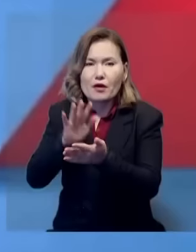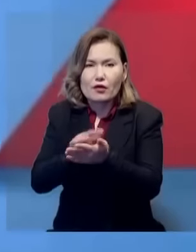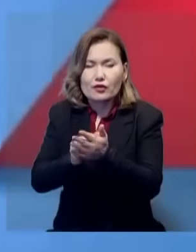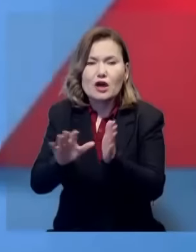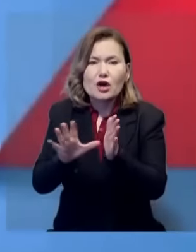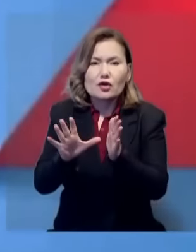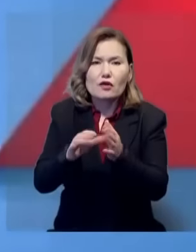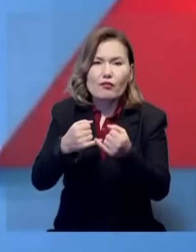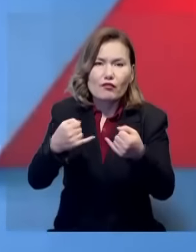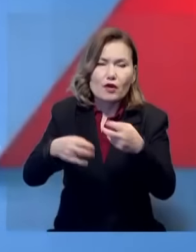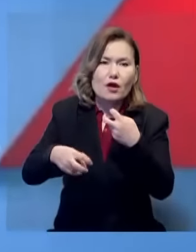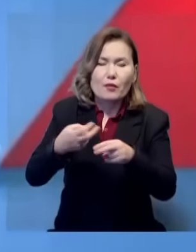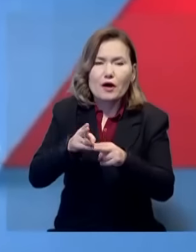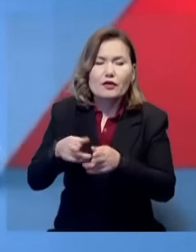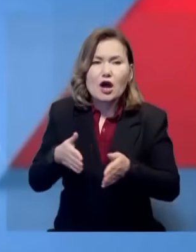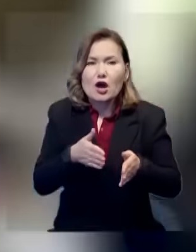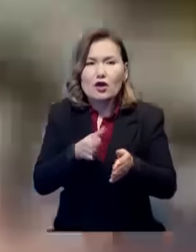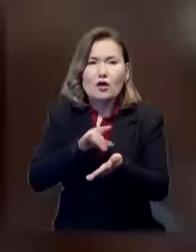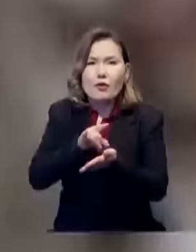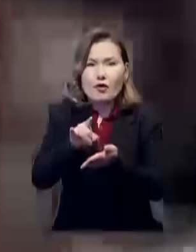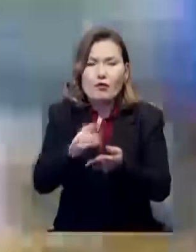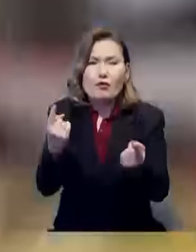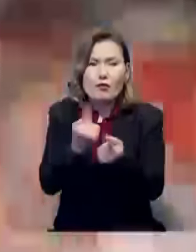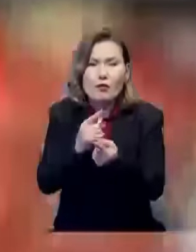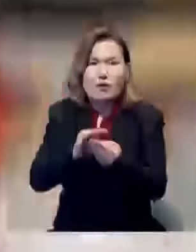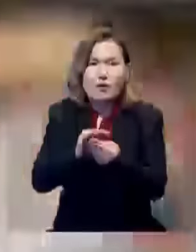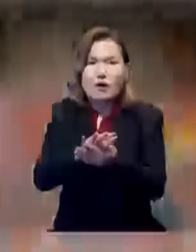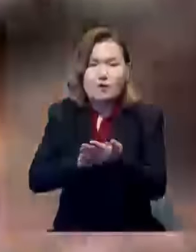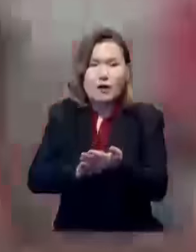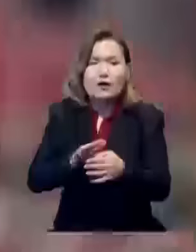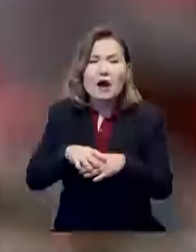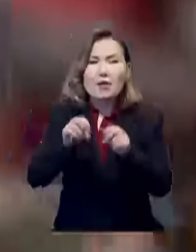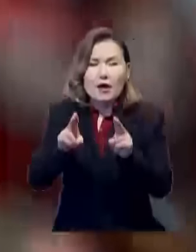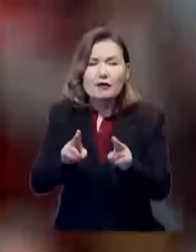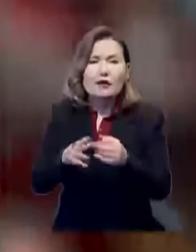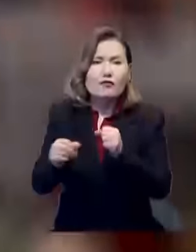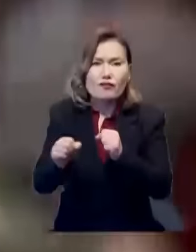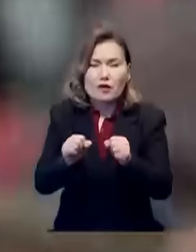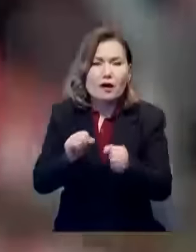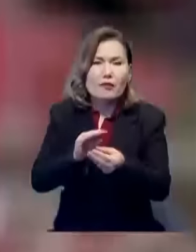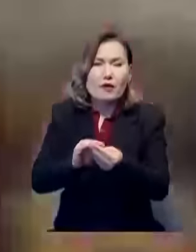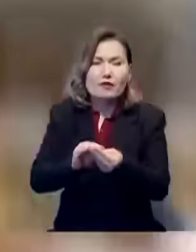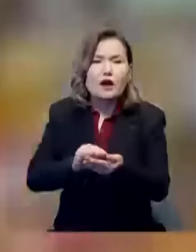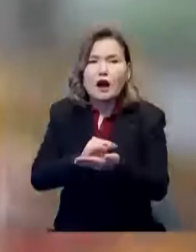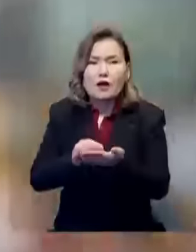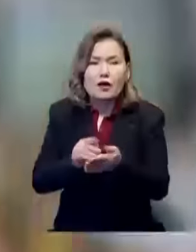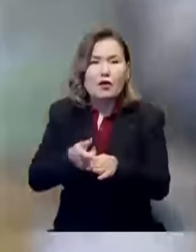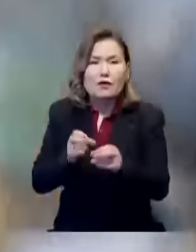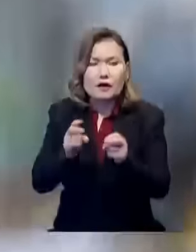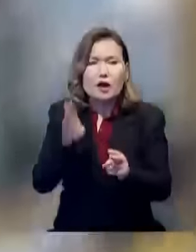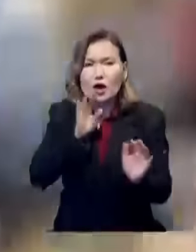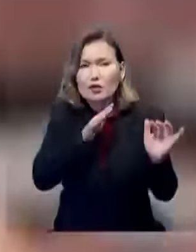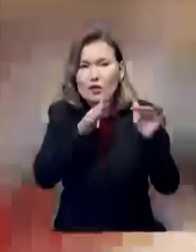қалды. Әуе және теміржол қатынасы іркіліспен жұмыс істеп тұр. Мамандар қауіп әлі сейілмегенін айтады. Өйткені жағалаудағы